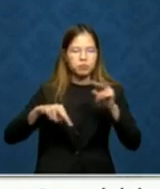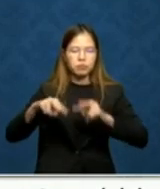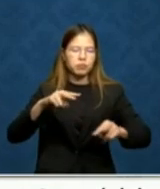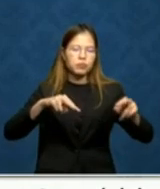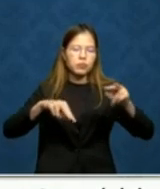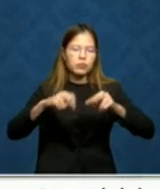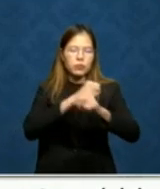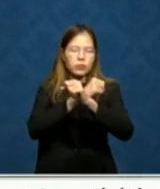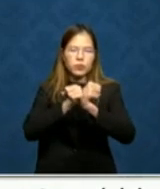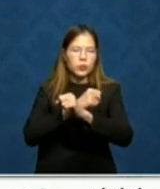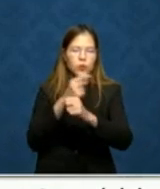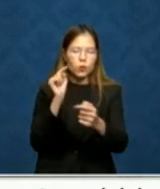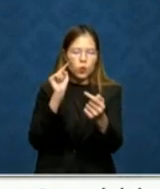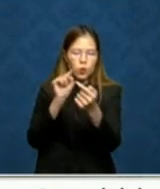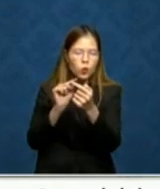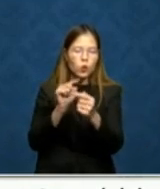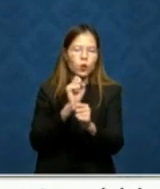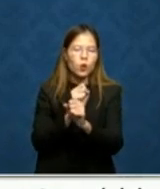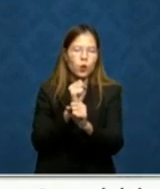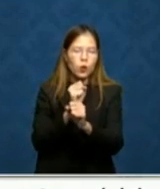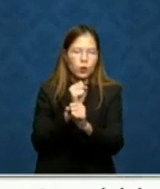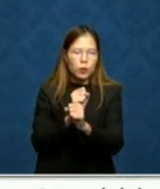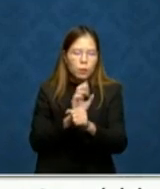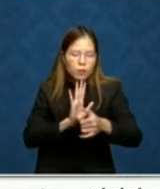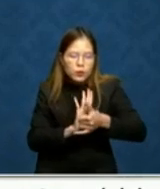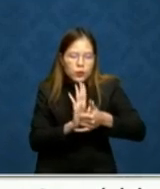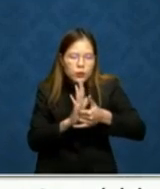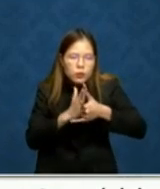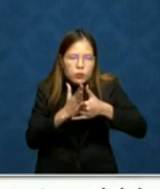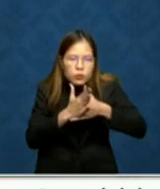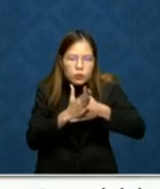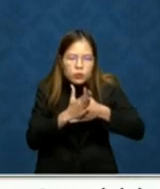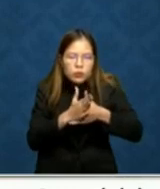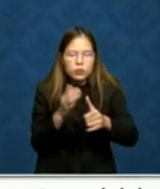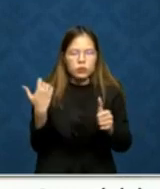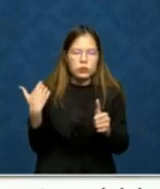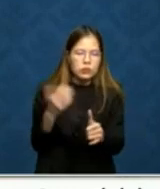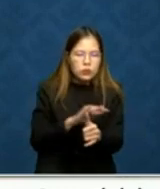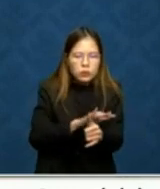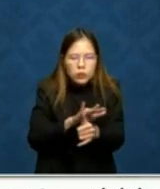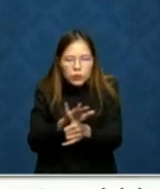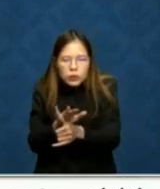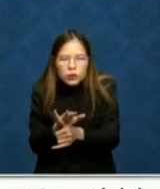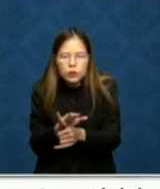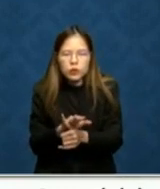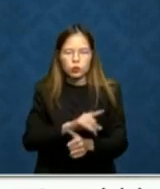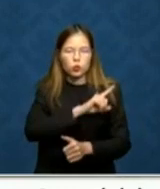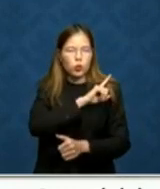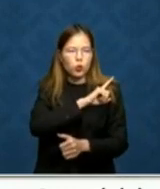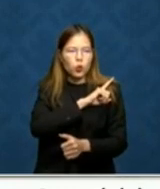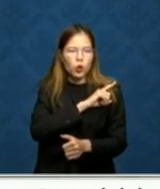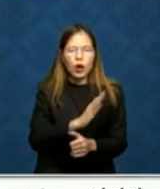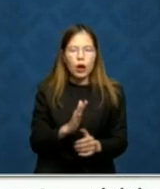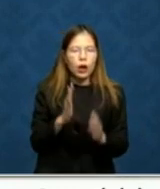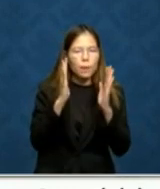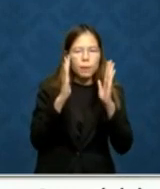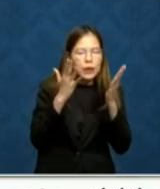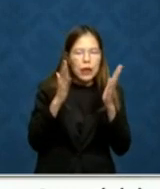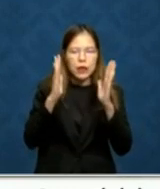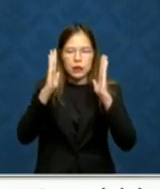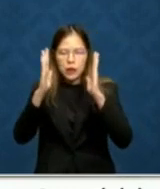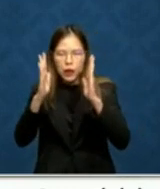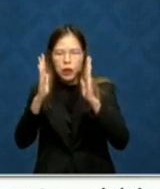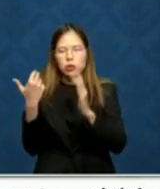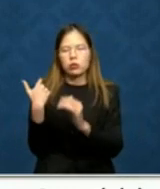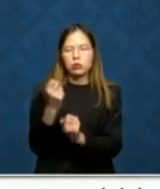ายอาจนำไปสู่พฤติกรรมการล่วงละเมิดติดตามไปในพื้นที่ส่วนตัวทั้งโดยตั้งใจหรือไม่ตั้งใจก็ตาม